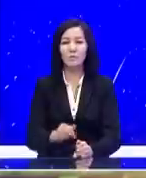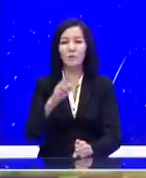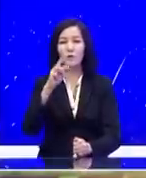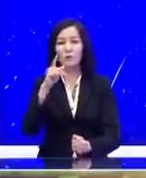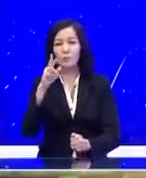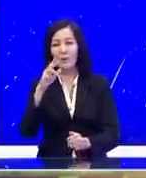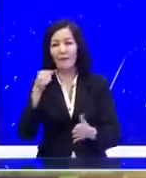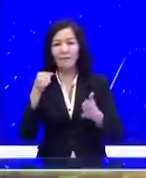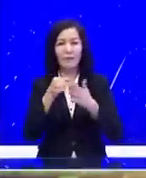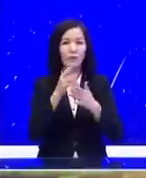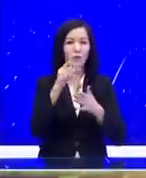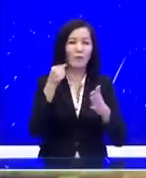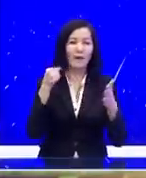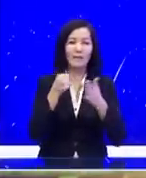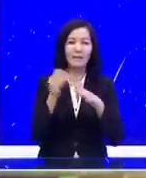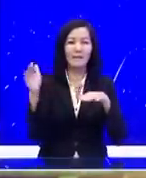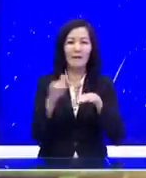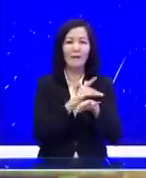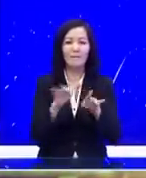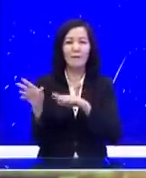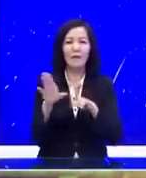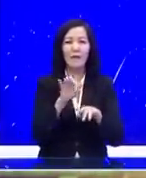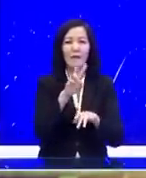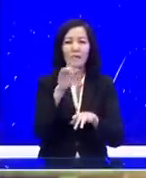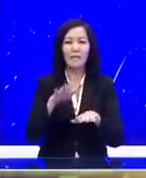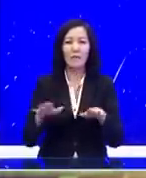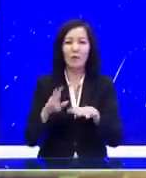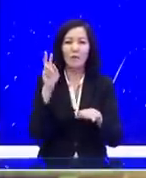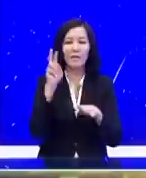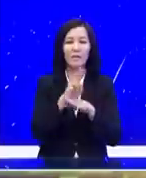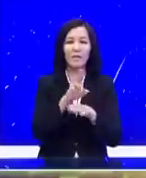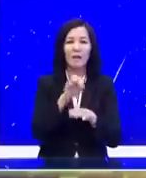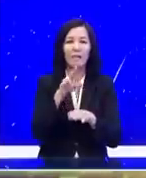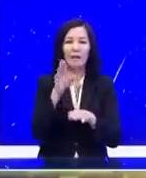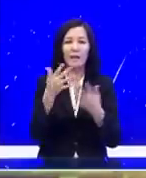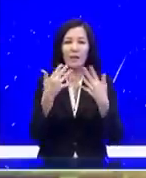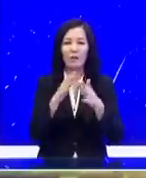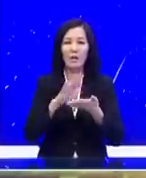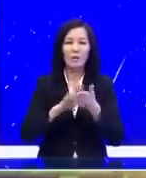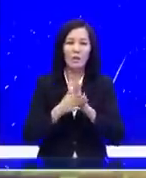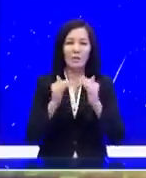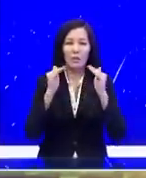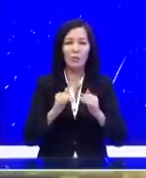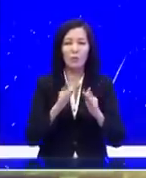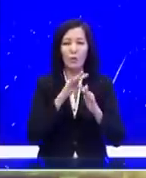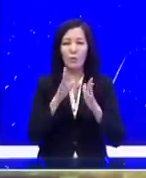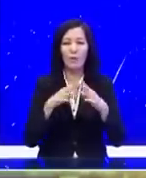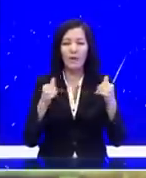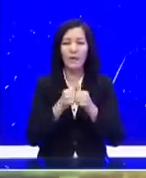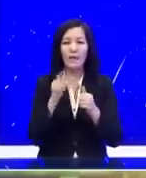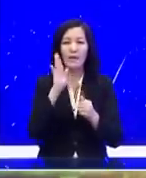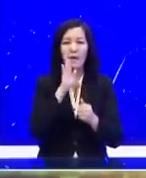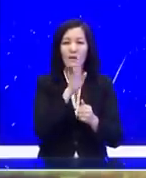жұмадан жұмаға қайрымдылық акциясы Ескелді ауданына да жетті. Алдабергенов ауылында жағдайы төмен көп балалы және жалғыз